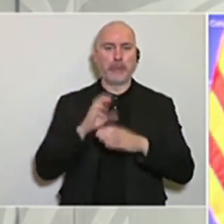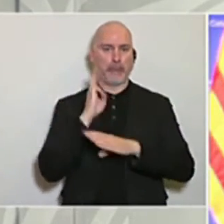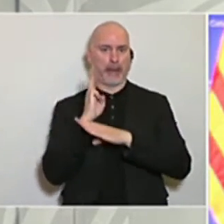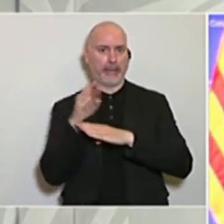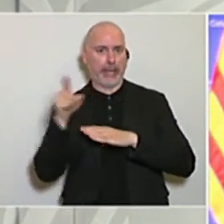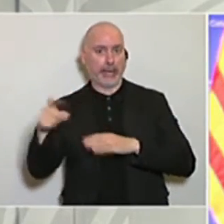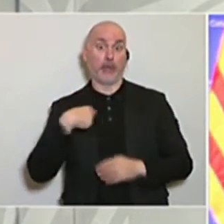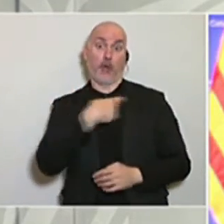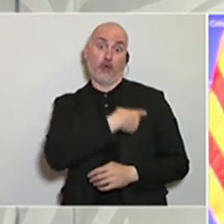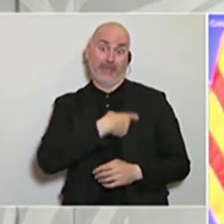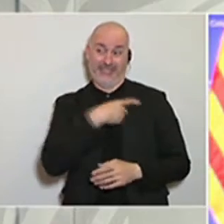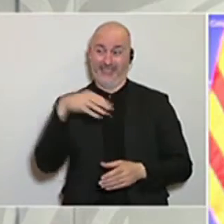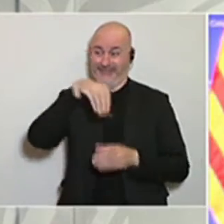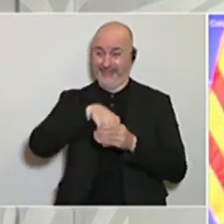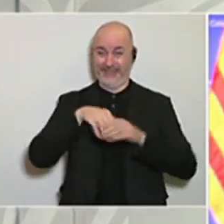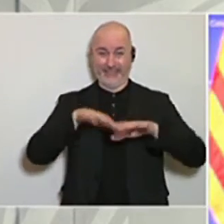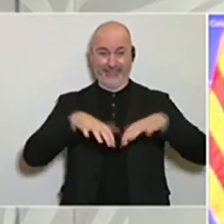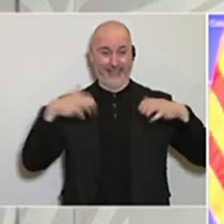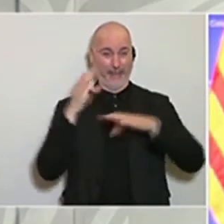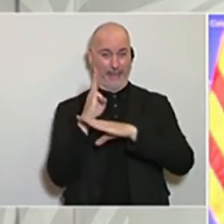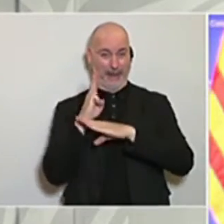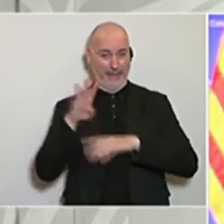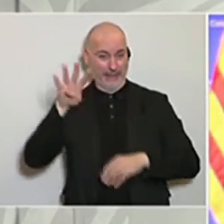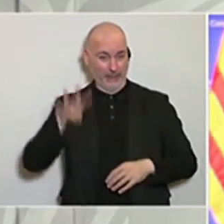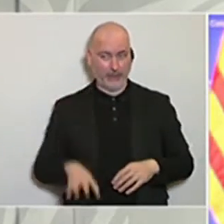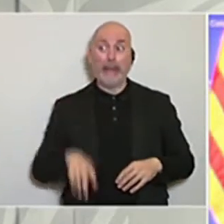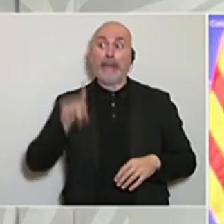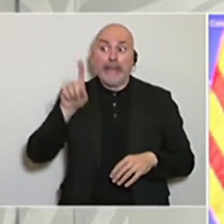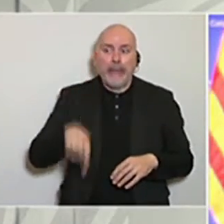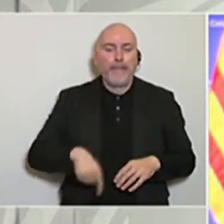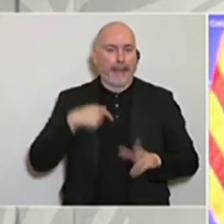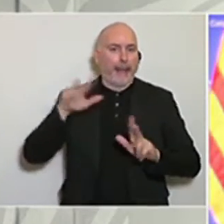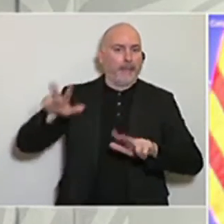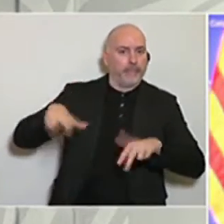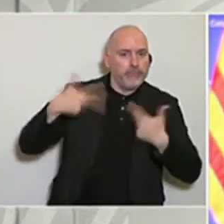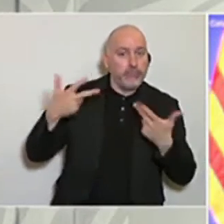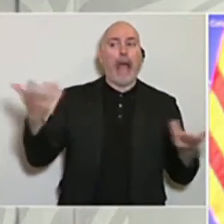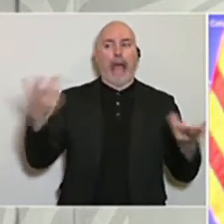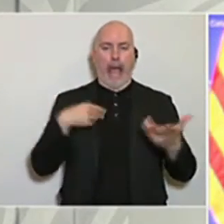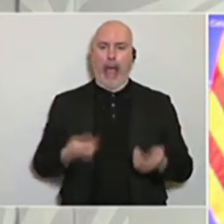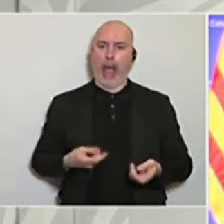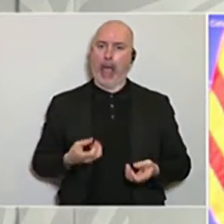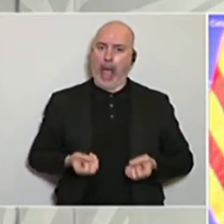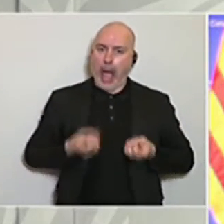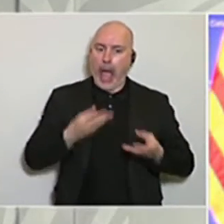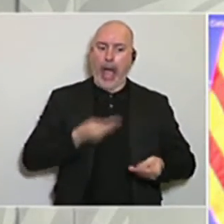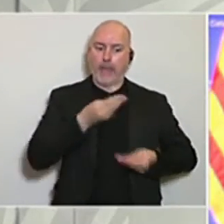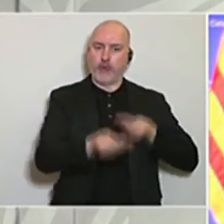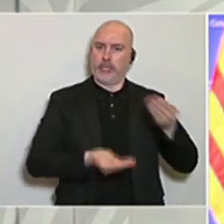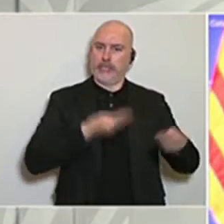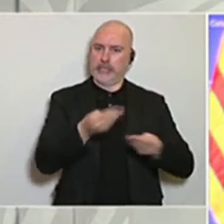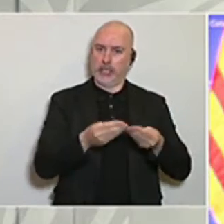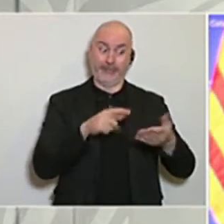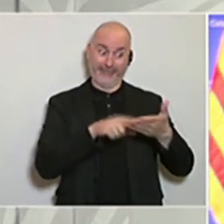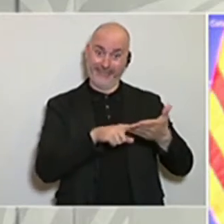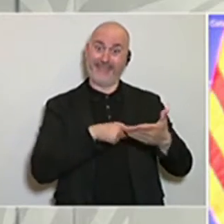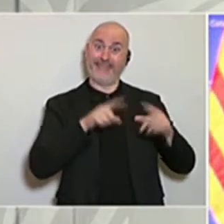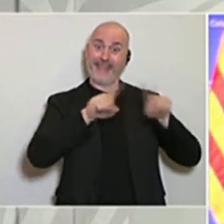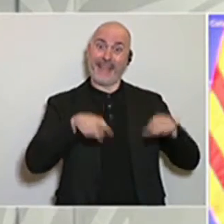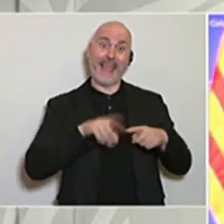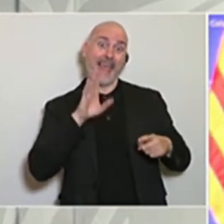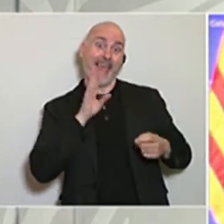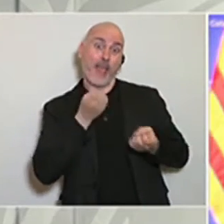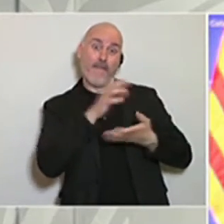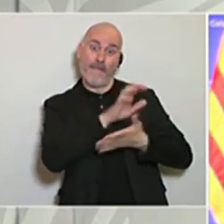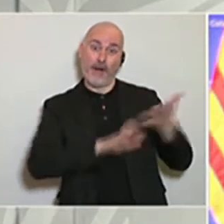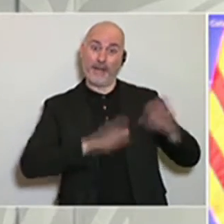que es constituirà al Parlament de Catalunya, també ens ha de permetre fer aquestes aportacions i, per tant, nodrir també de contingut aquest